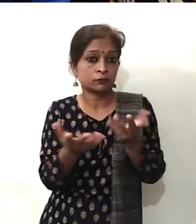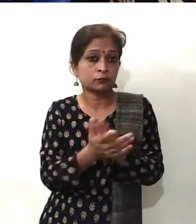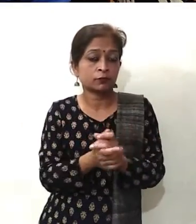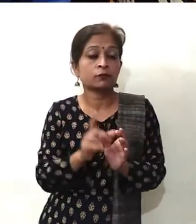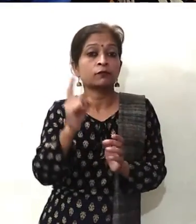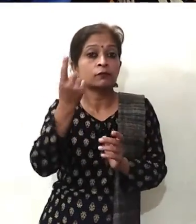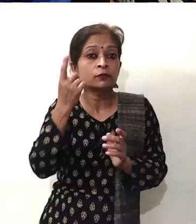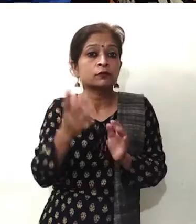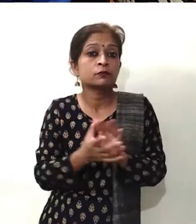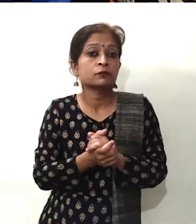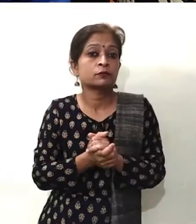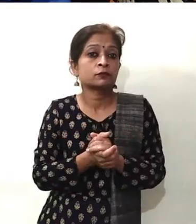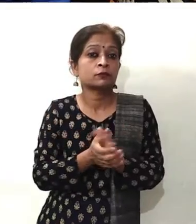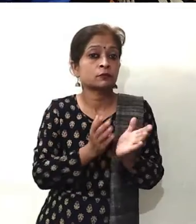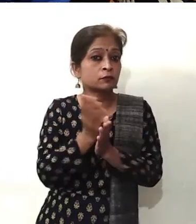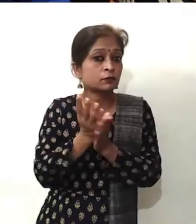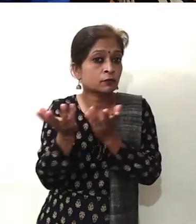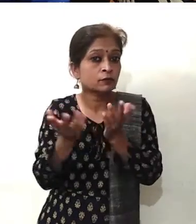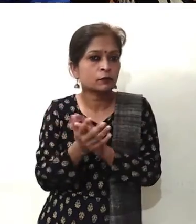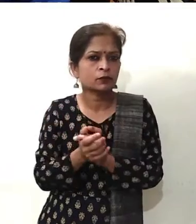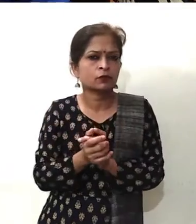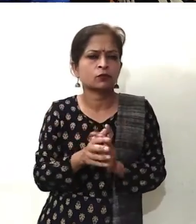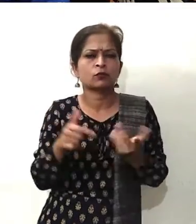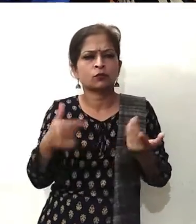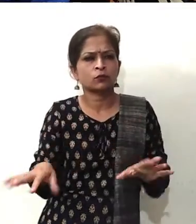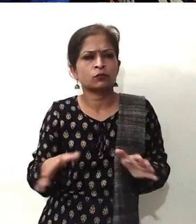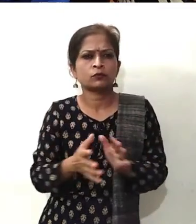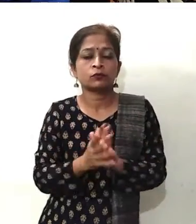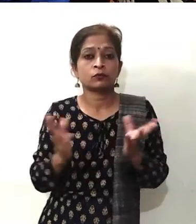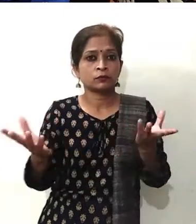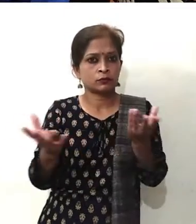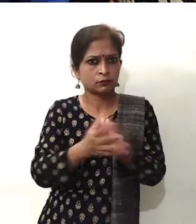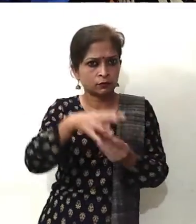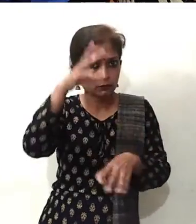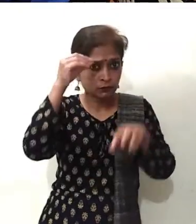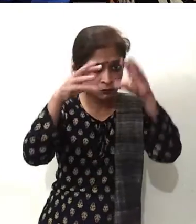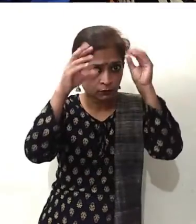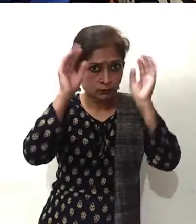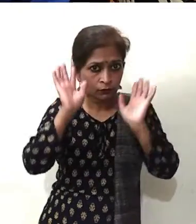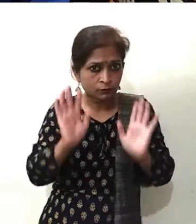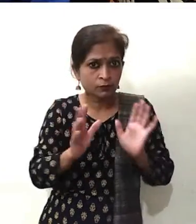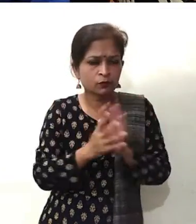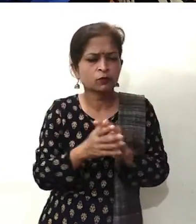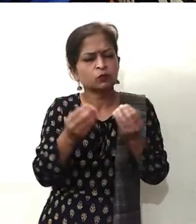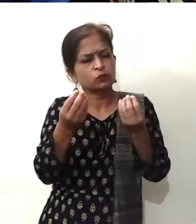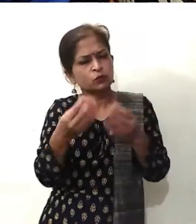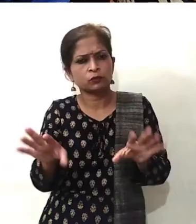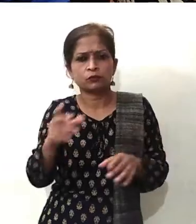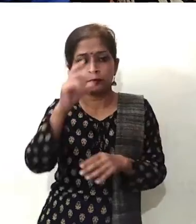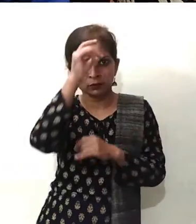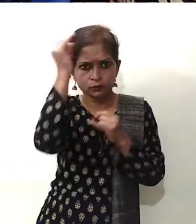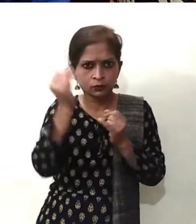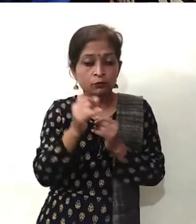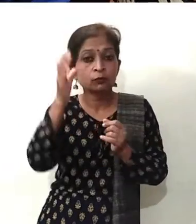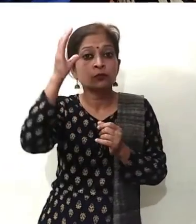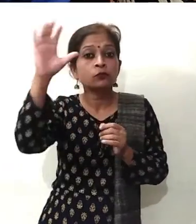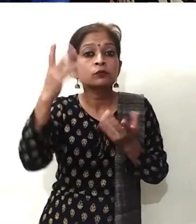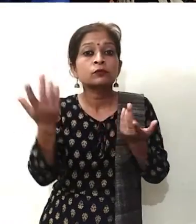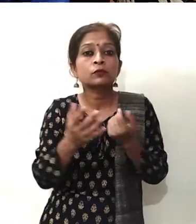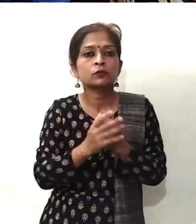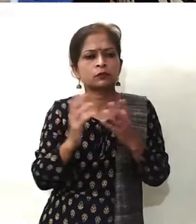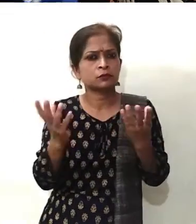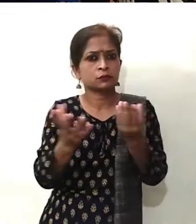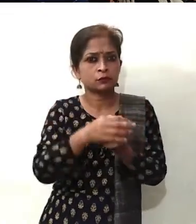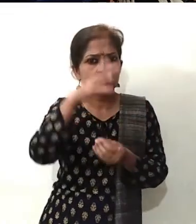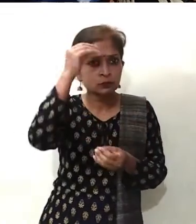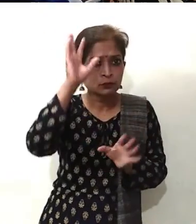कि जो भी हम सीखते हैं, भारत में ये मान्यता है कि अगर आप सीखते हैं कोई भी चीज तो आप सीखते हैं इसलिए है ताकि